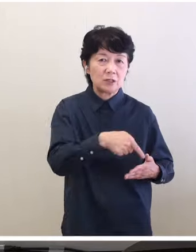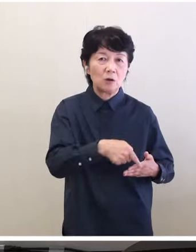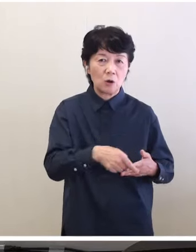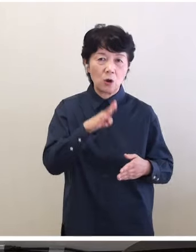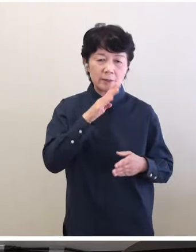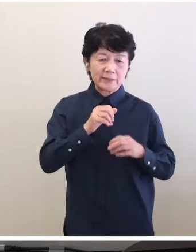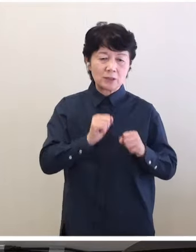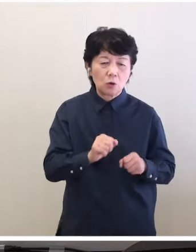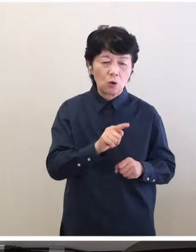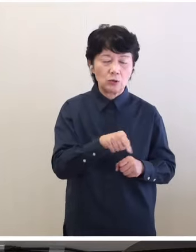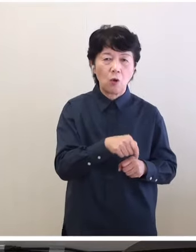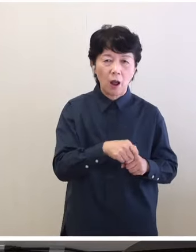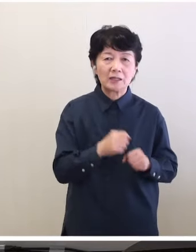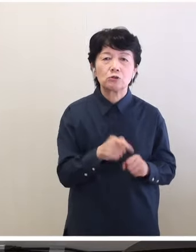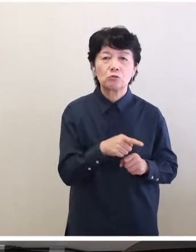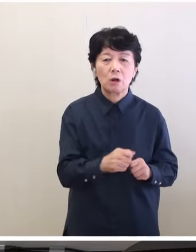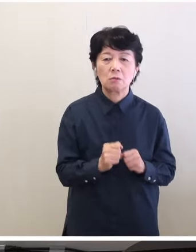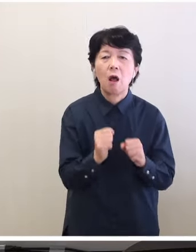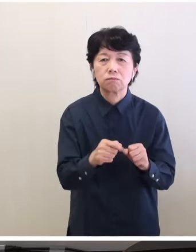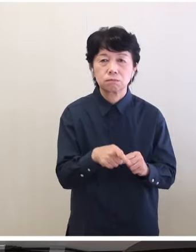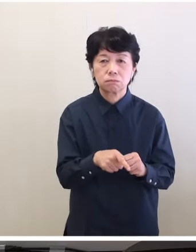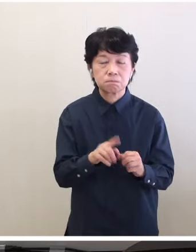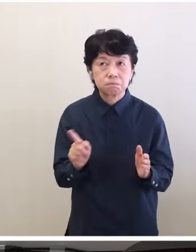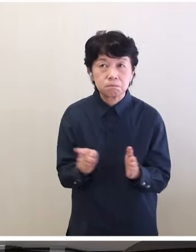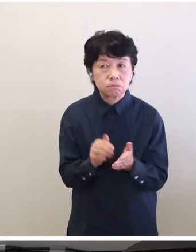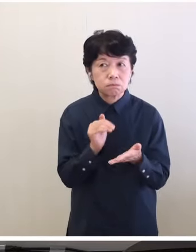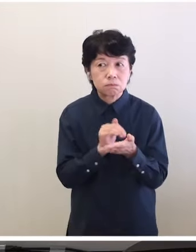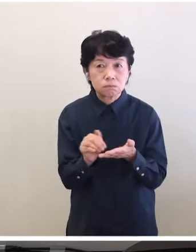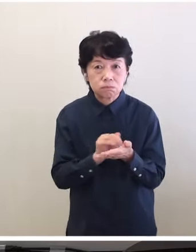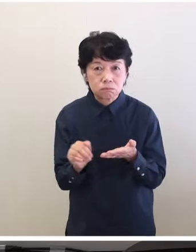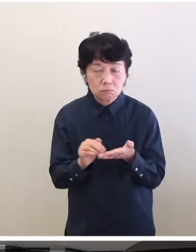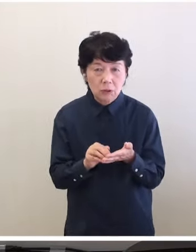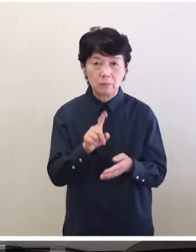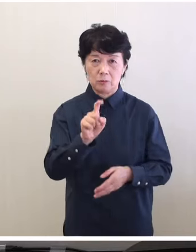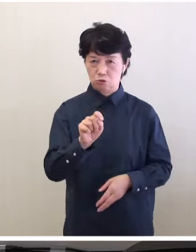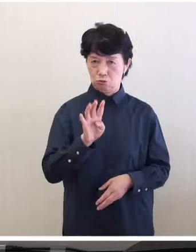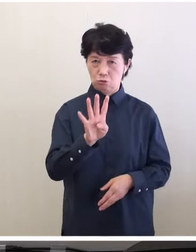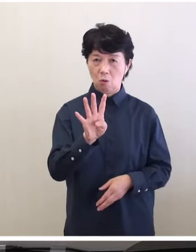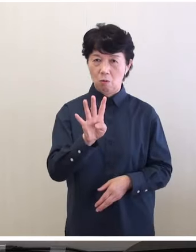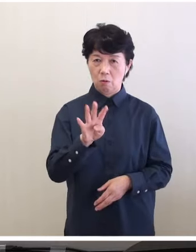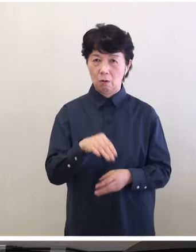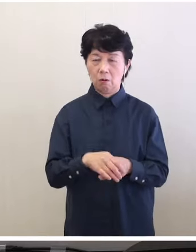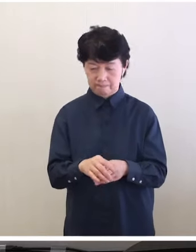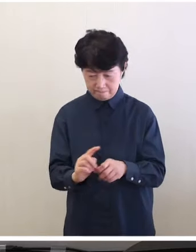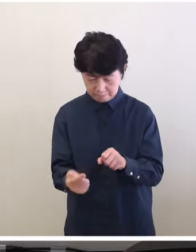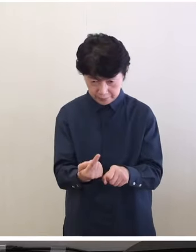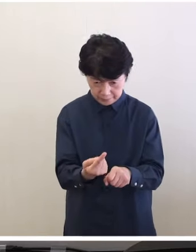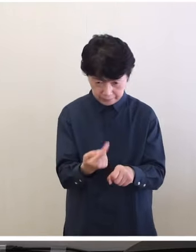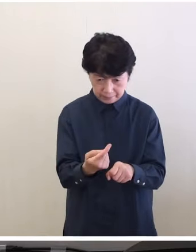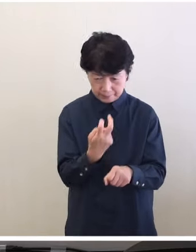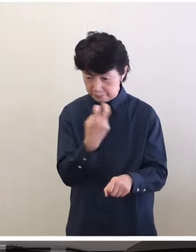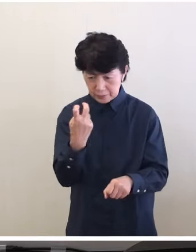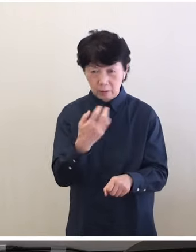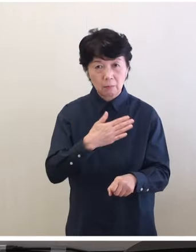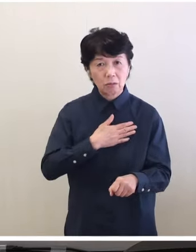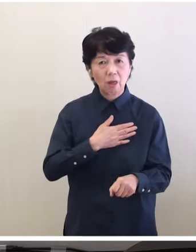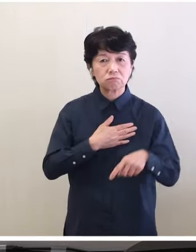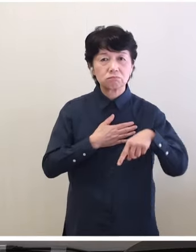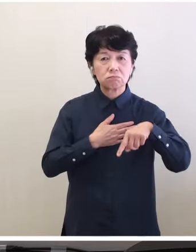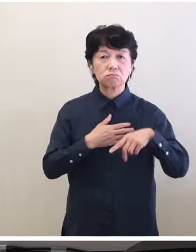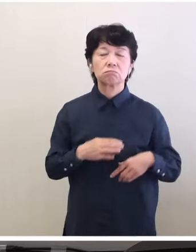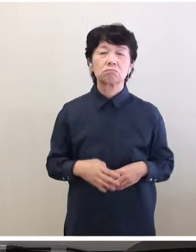をすると。で今までですね、14件の事件が少なくとも確認をされている